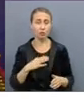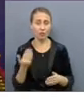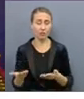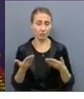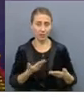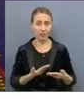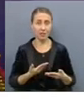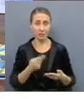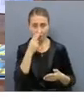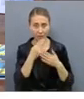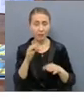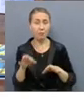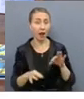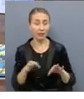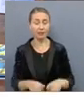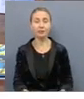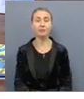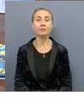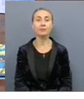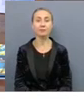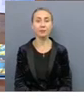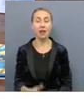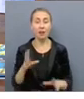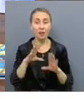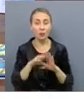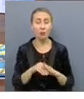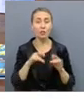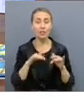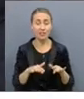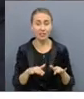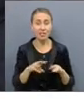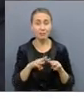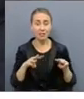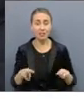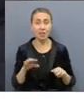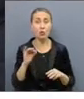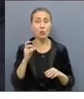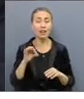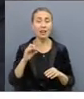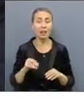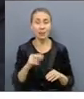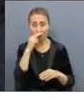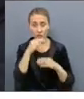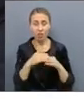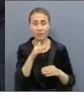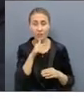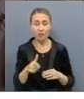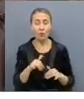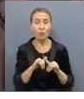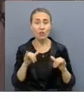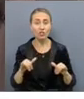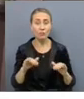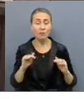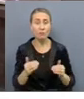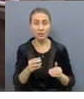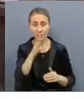проекта. В ходе визита заместитель министра внутренних дел Юрий Ильин сообщил, что в ближайшее время планируется увеличить минимальную заработную